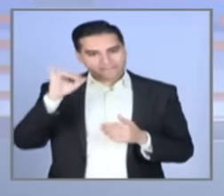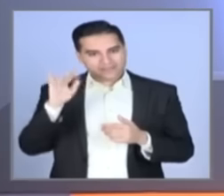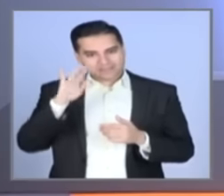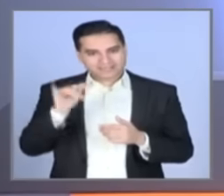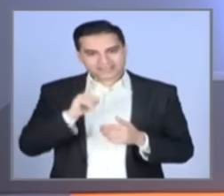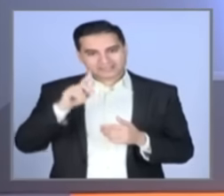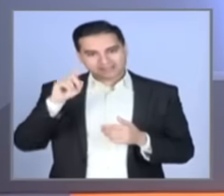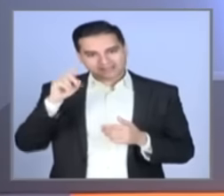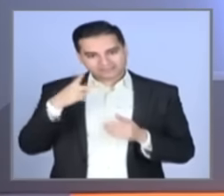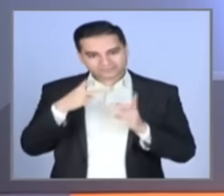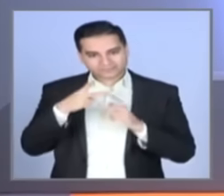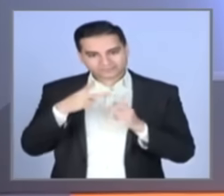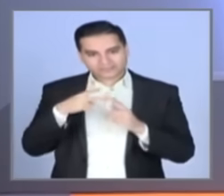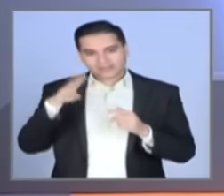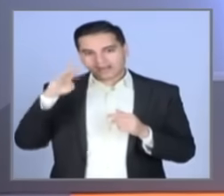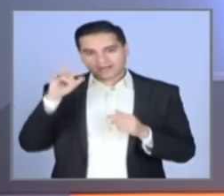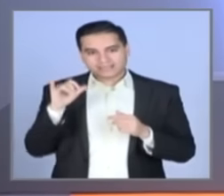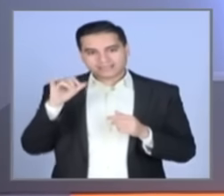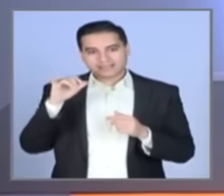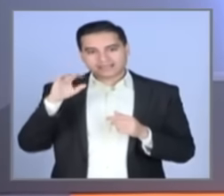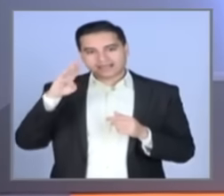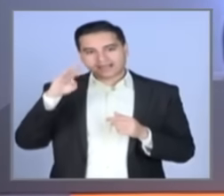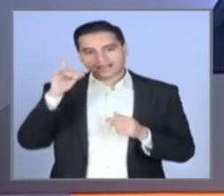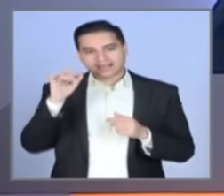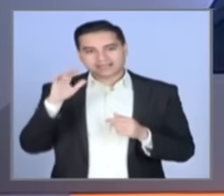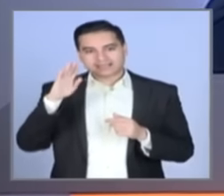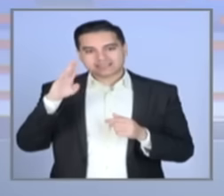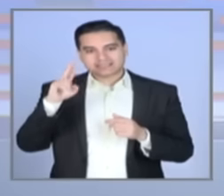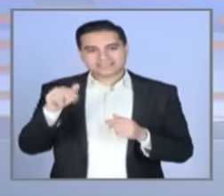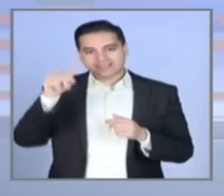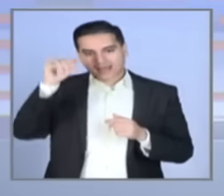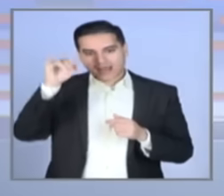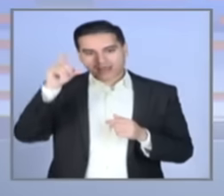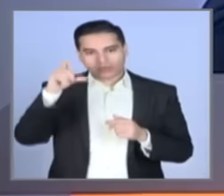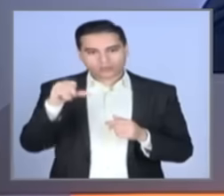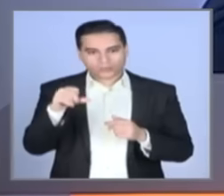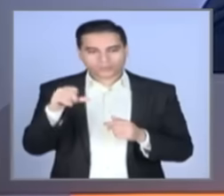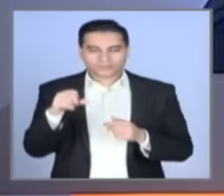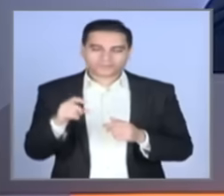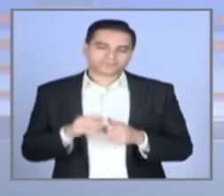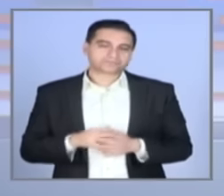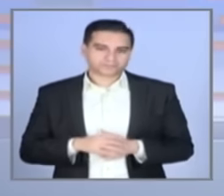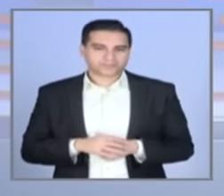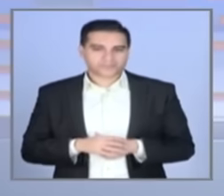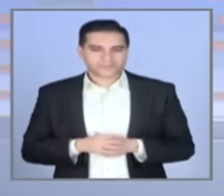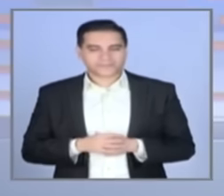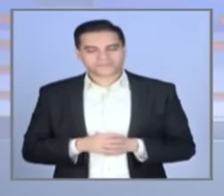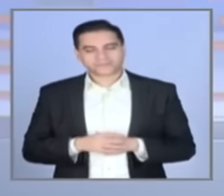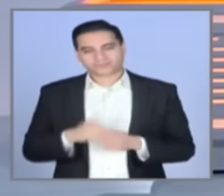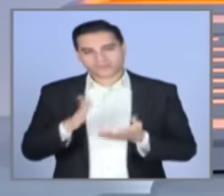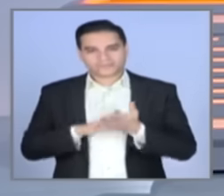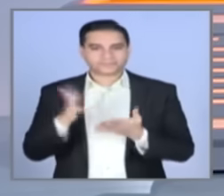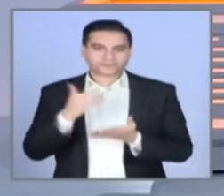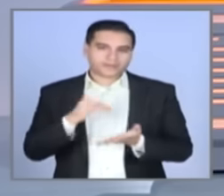راجل. بتاعت ميسي ايه برضو متصنفة؟ ميسي فين بس؟ رونالدو طبعاً أكيد مش ميسي. برافو عليك يا بلال،